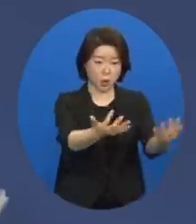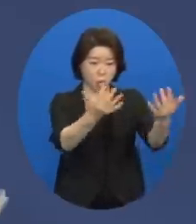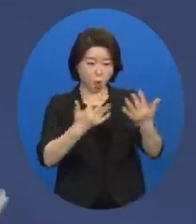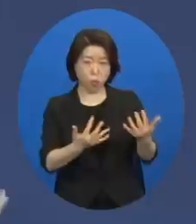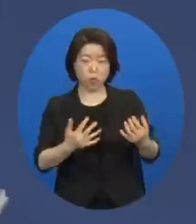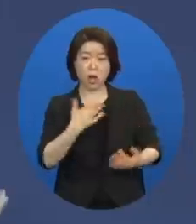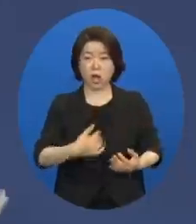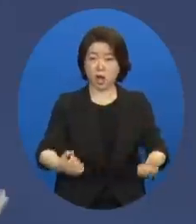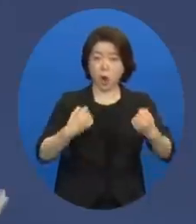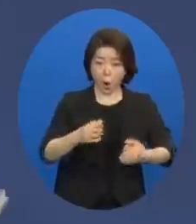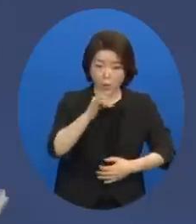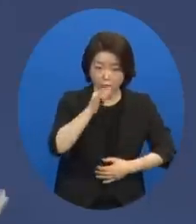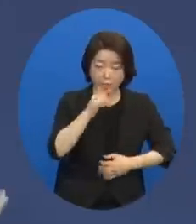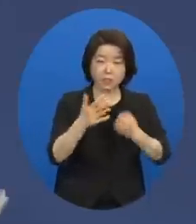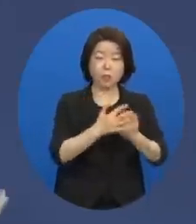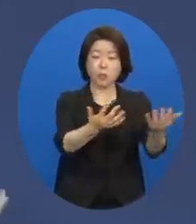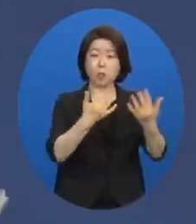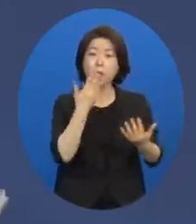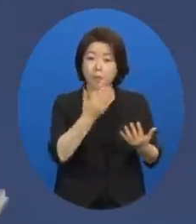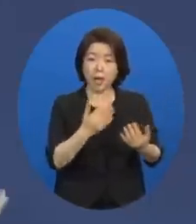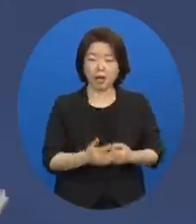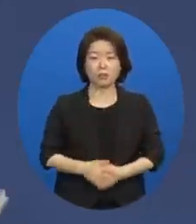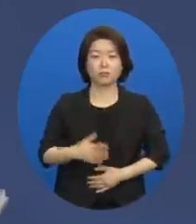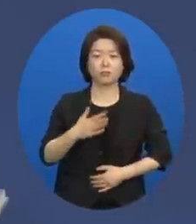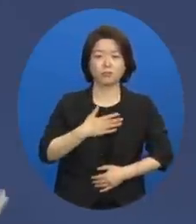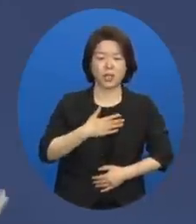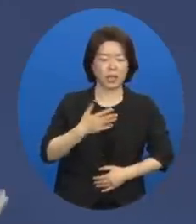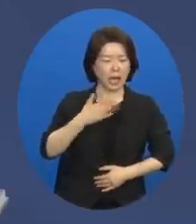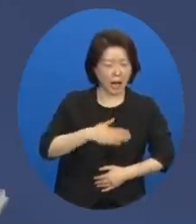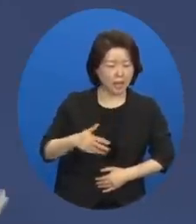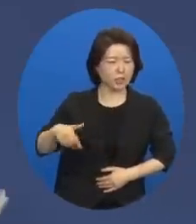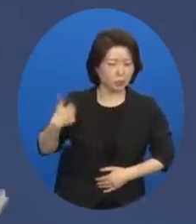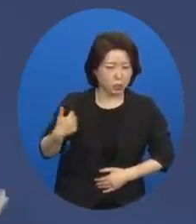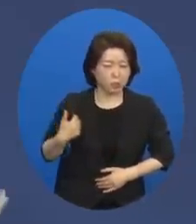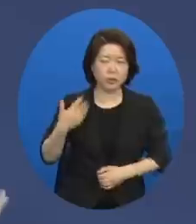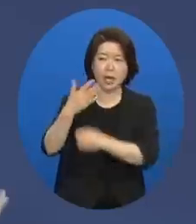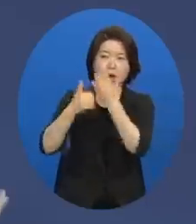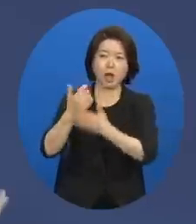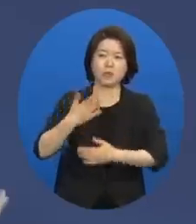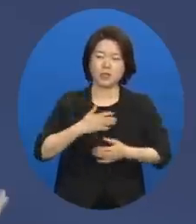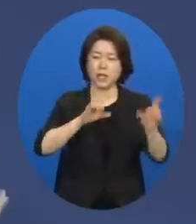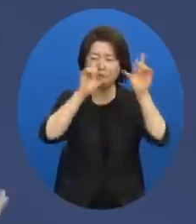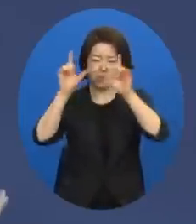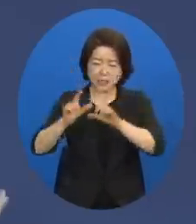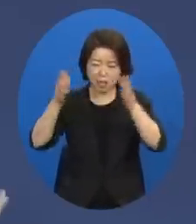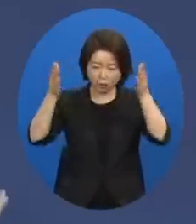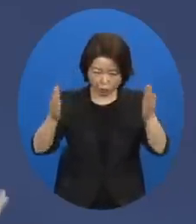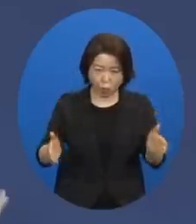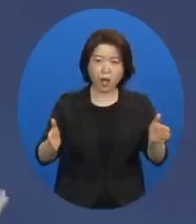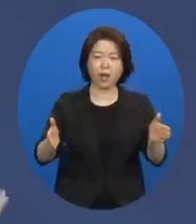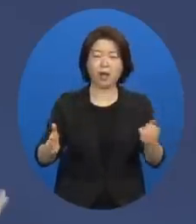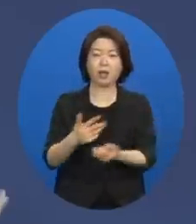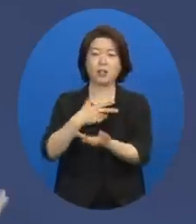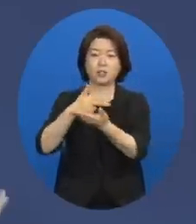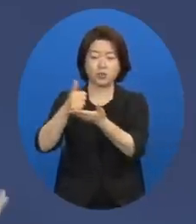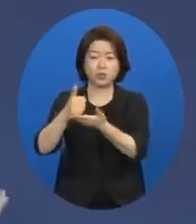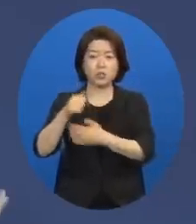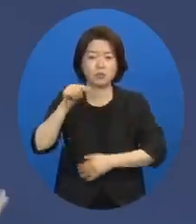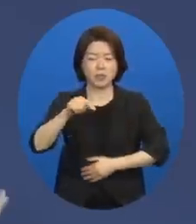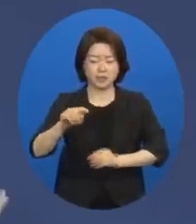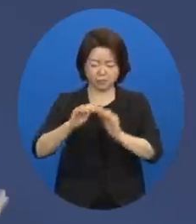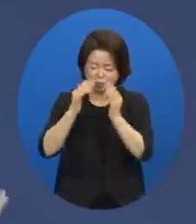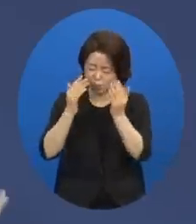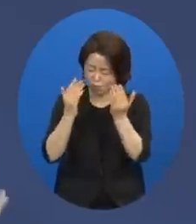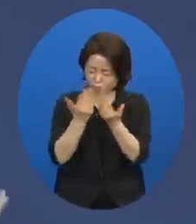있는 건강이 받쳐져 여기 나오신 거예요. 내가 다 알든 모르든 하나님 나의 삶에 사는 날 동안 주님께서 그